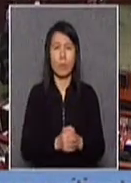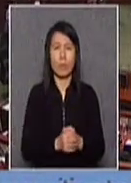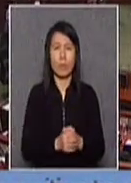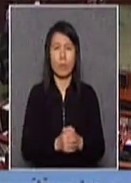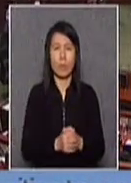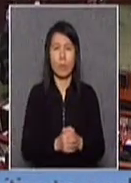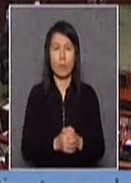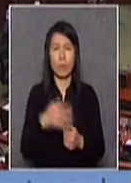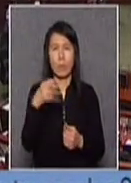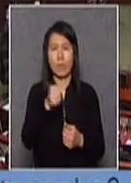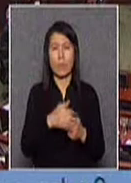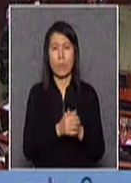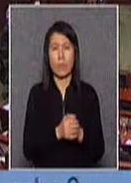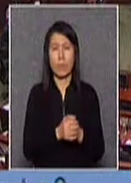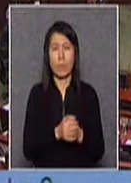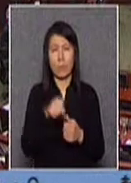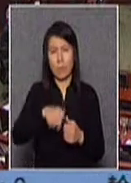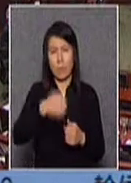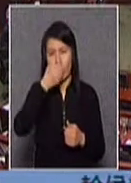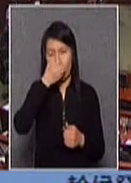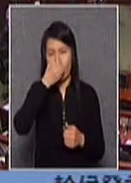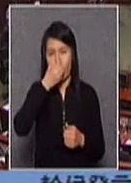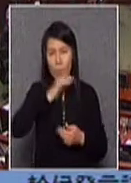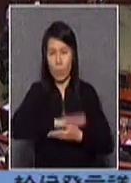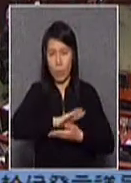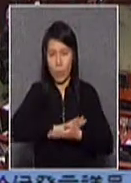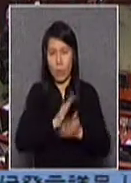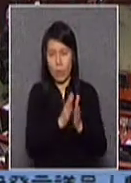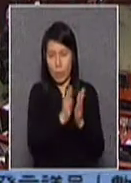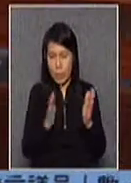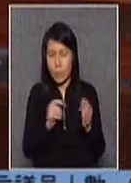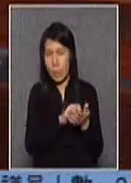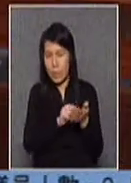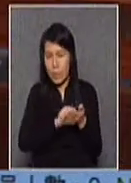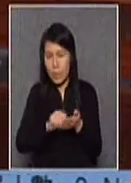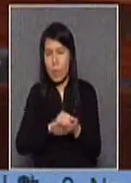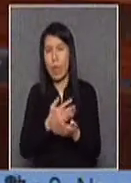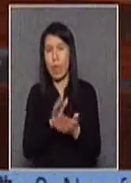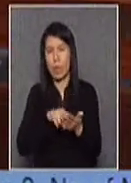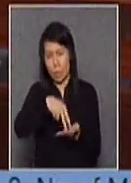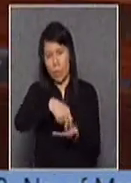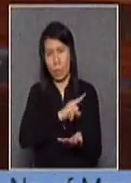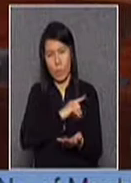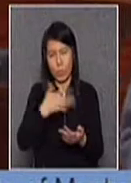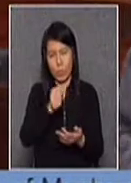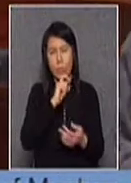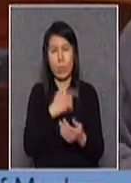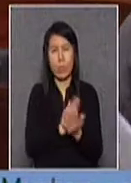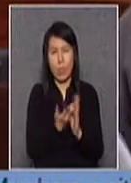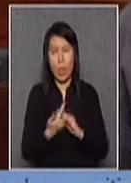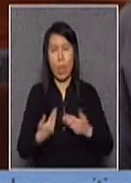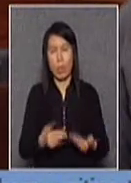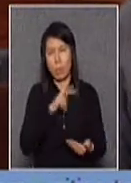主席，其實香港的編輯即是獨立自主這個現象